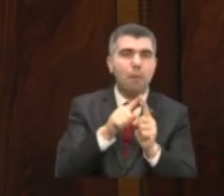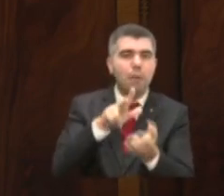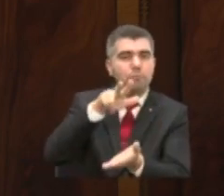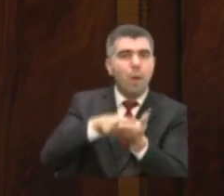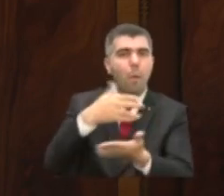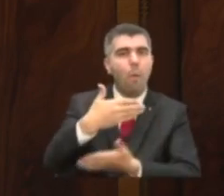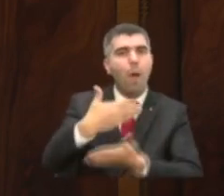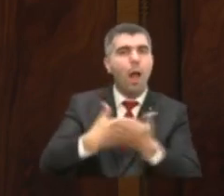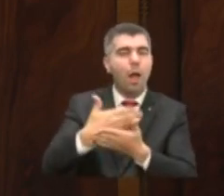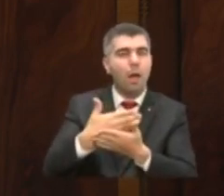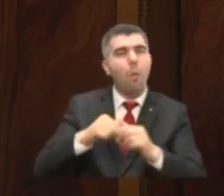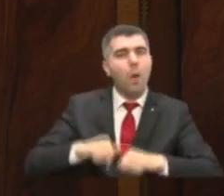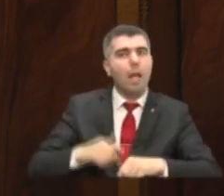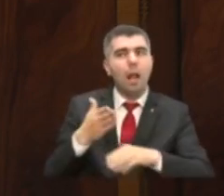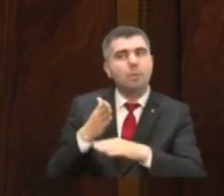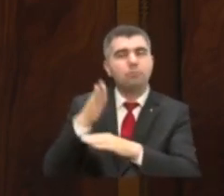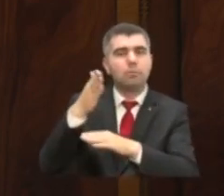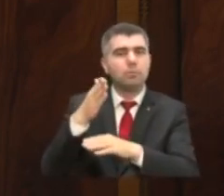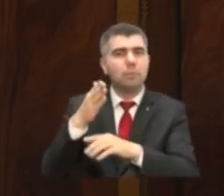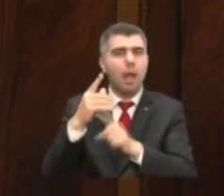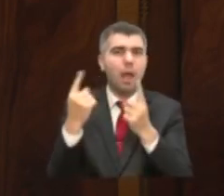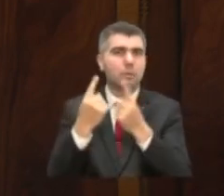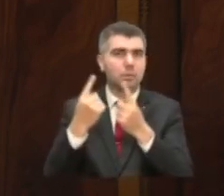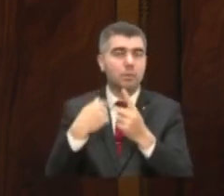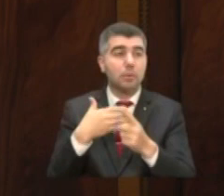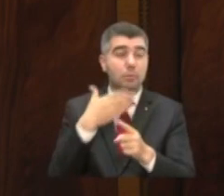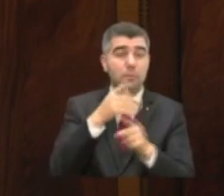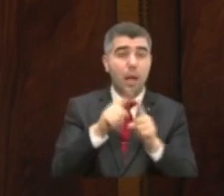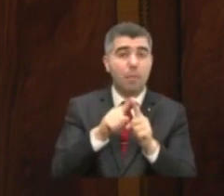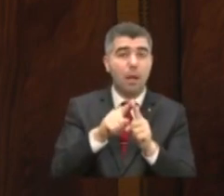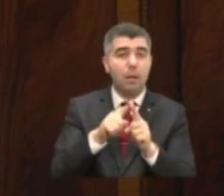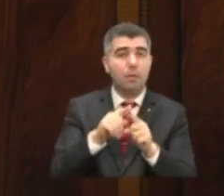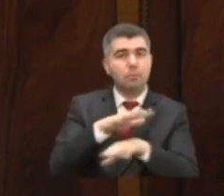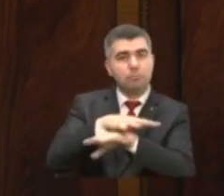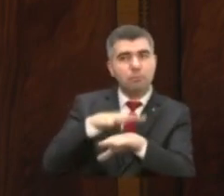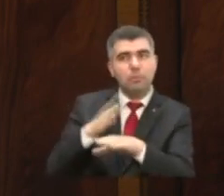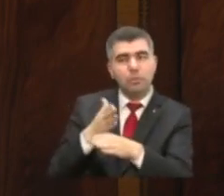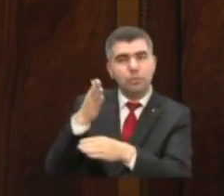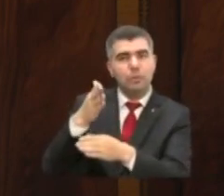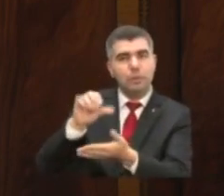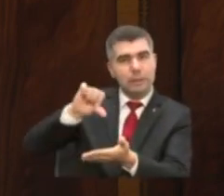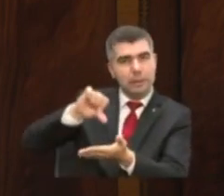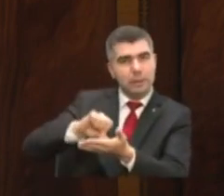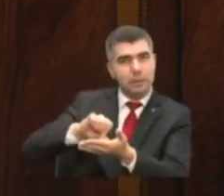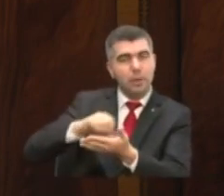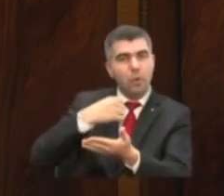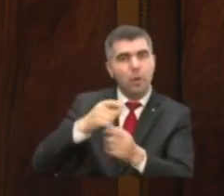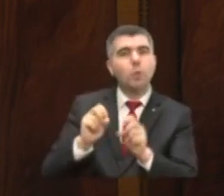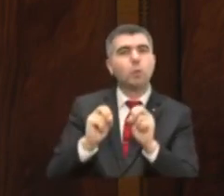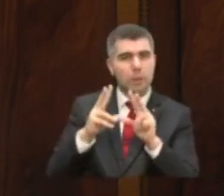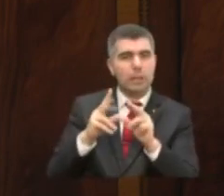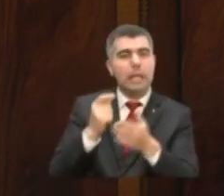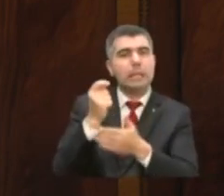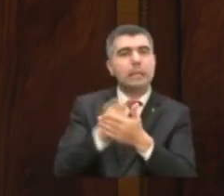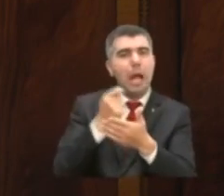خصني نمشي يعني للمركز الجهوي للاستثمار نطلب نحط، هما غادي يقبلوا الطلب